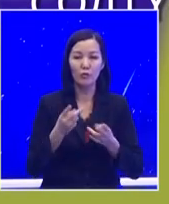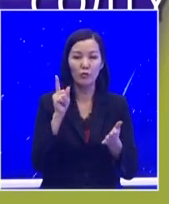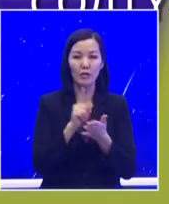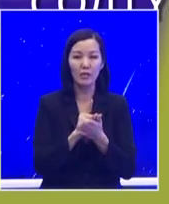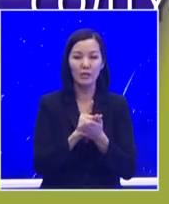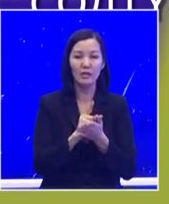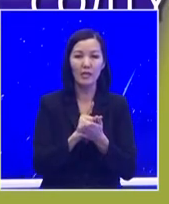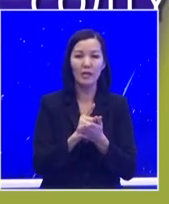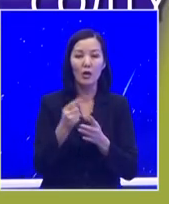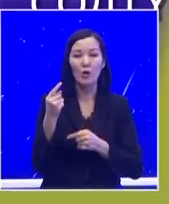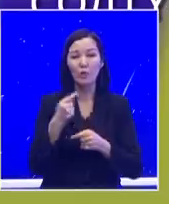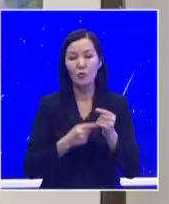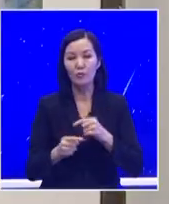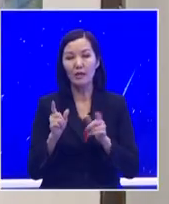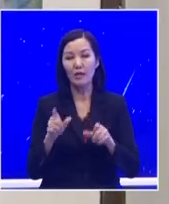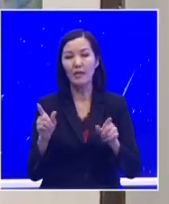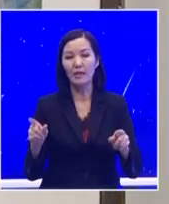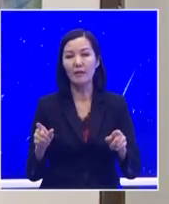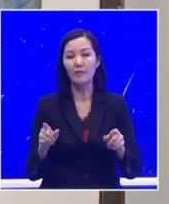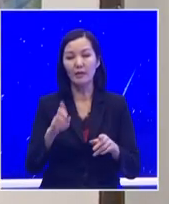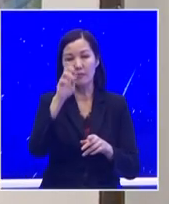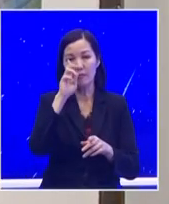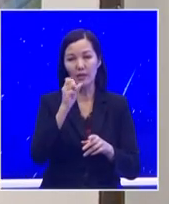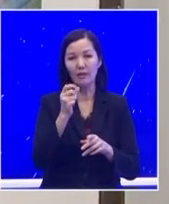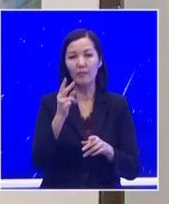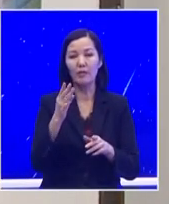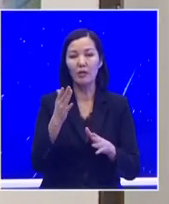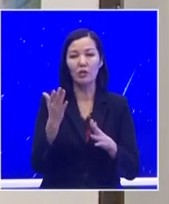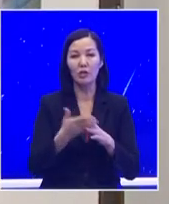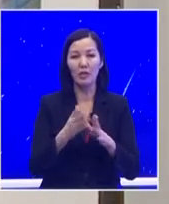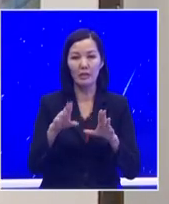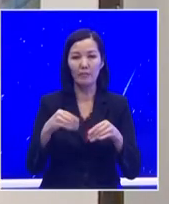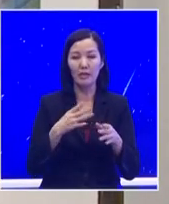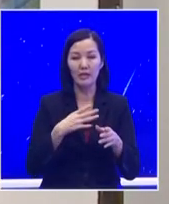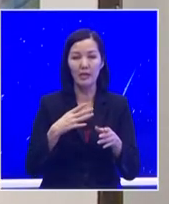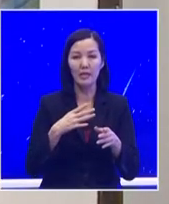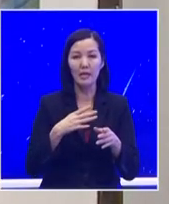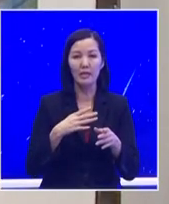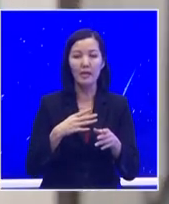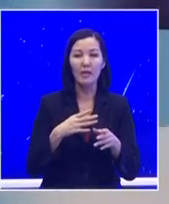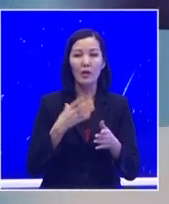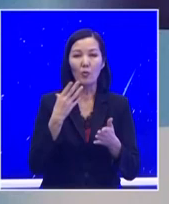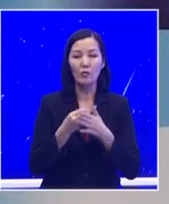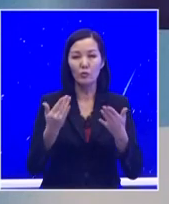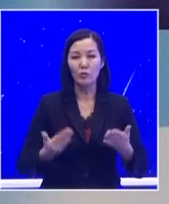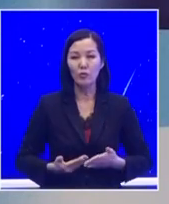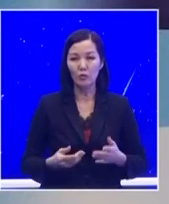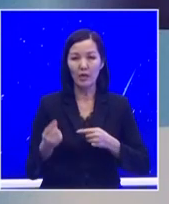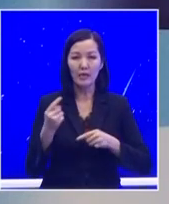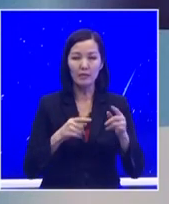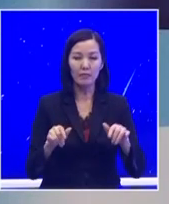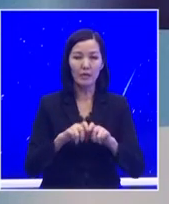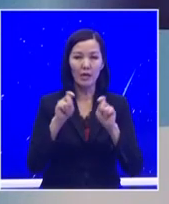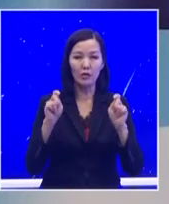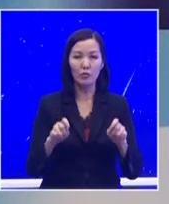Көшіп барған азаматтарға бұл аймақтарда мемлекеттен бірнеше жеңілдік берілген. Алғашқысы, қандастарға өз күнін көріп, кәсібін